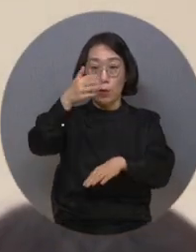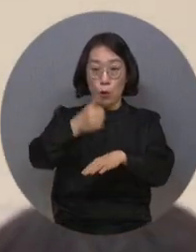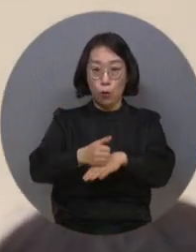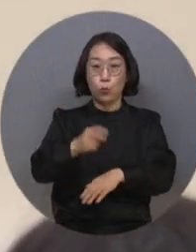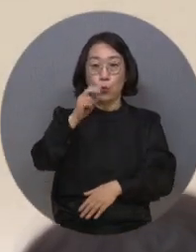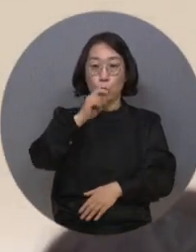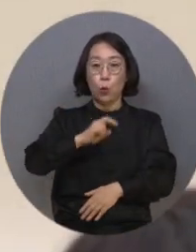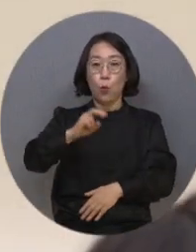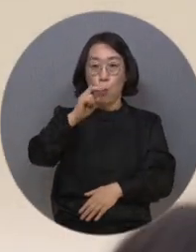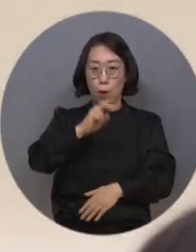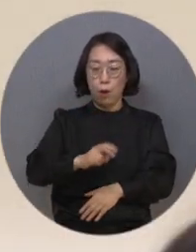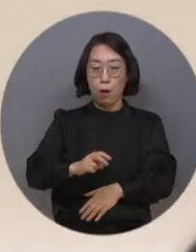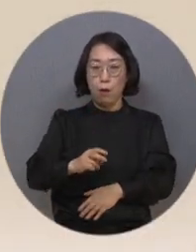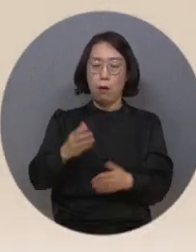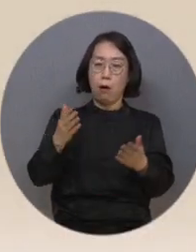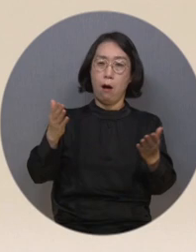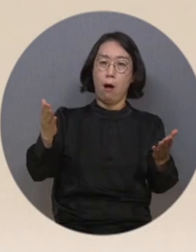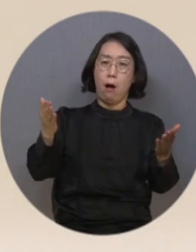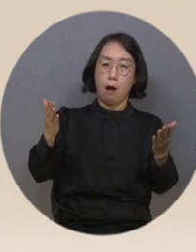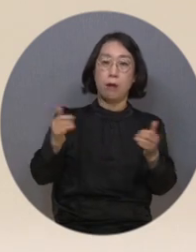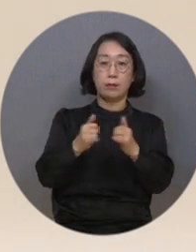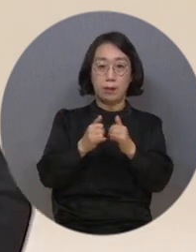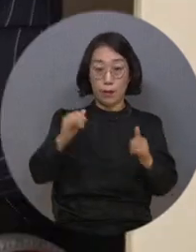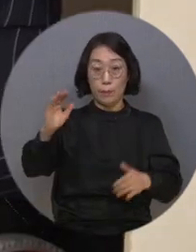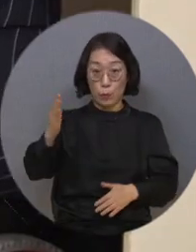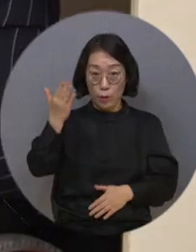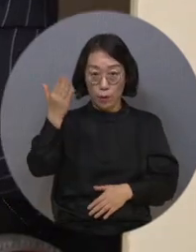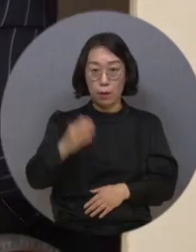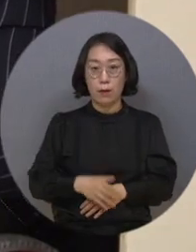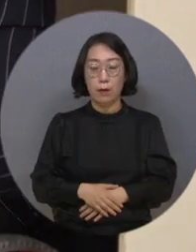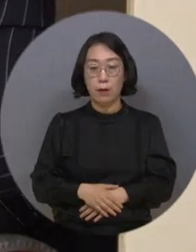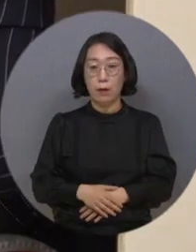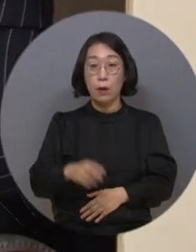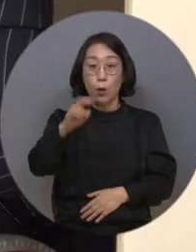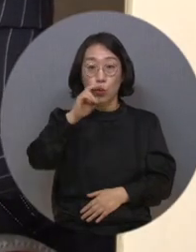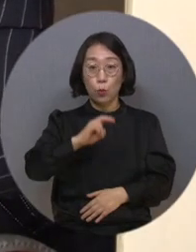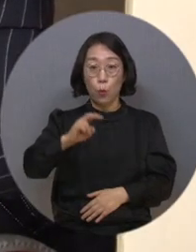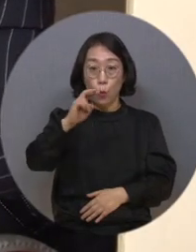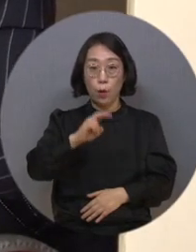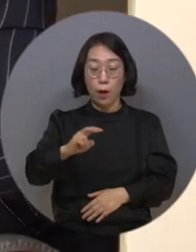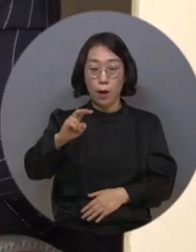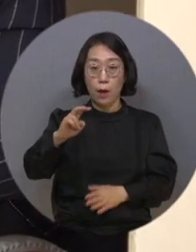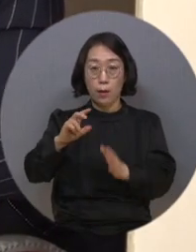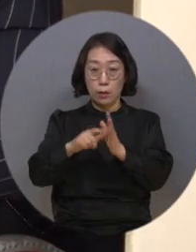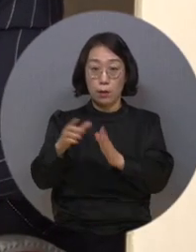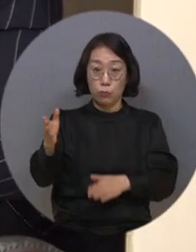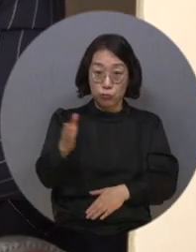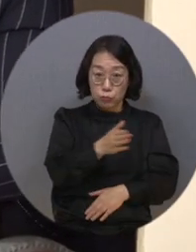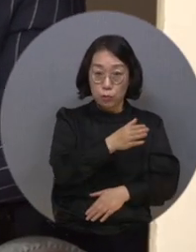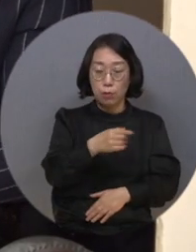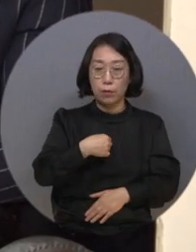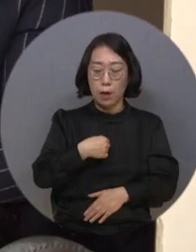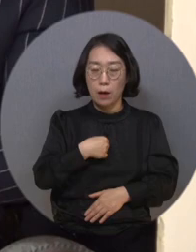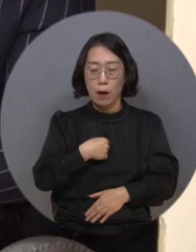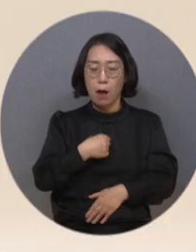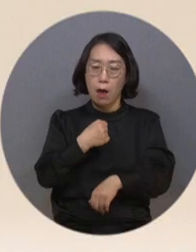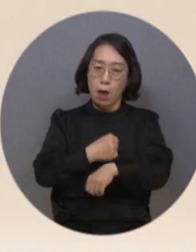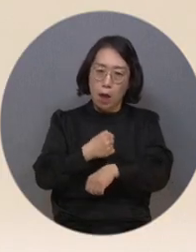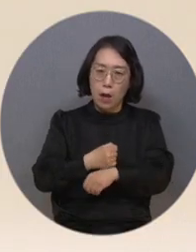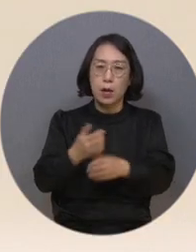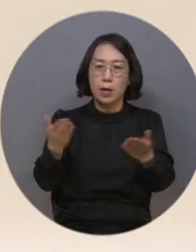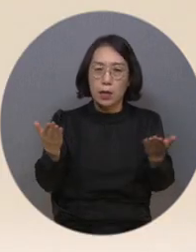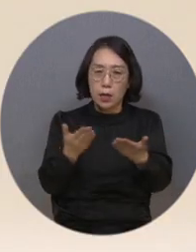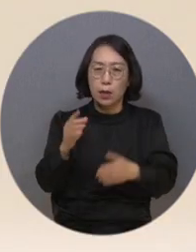내가 할 수 있는 일을 찾게 된 거죠. 그 노래를 한 순간부터 내가 해야 될 일이